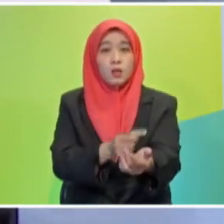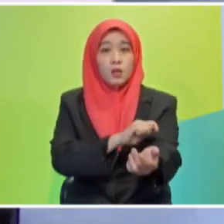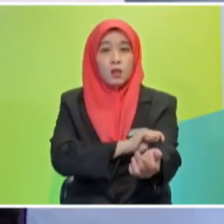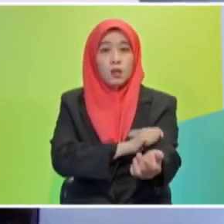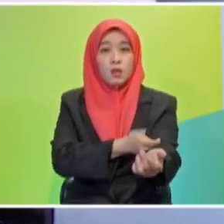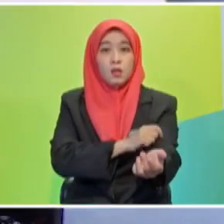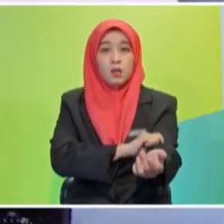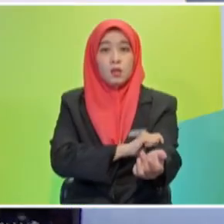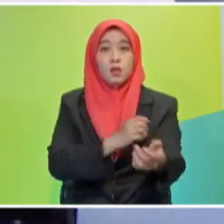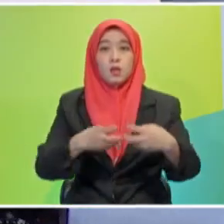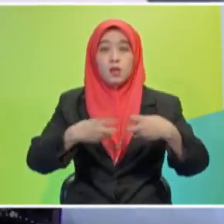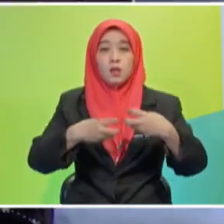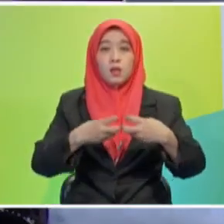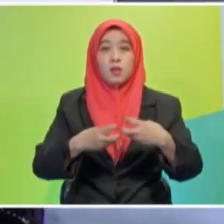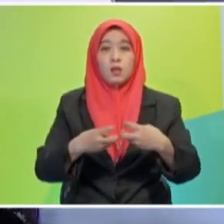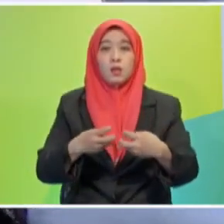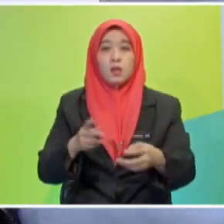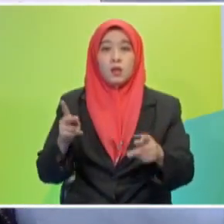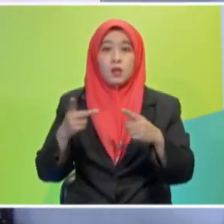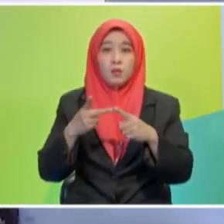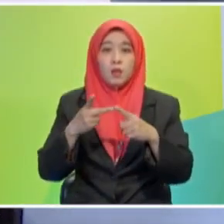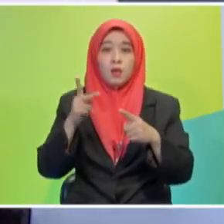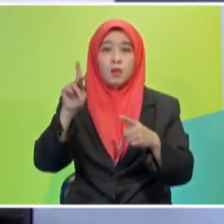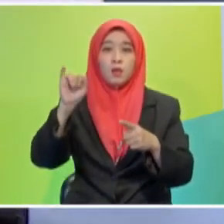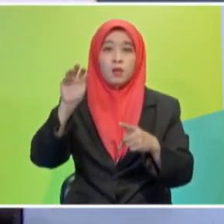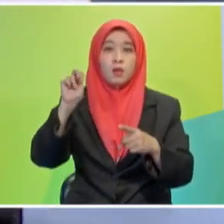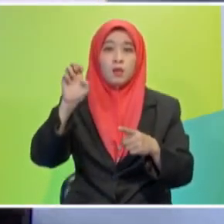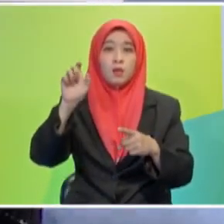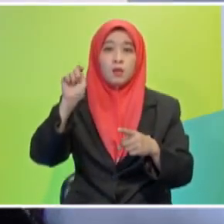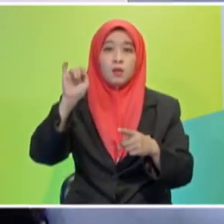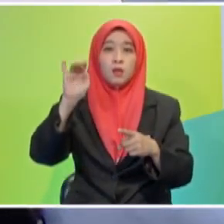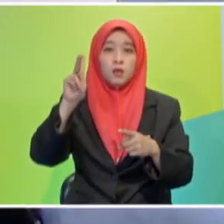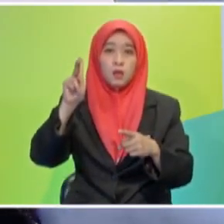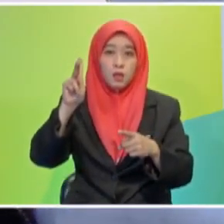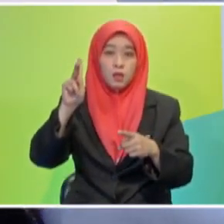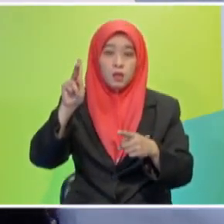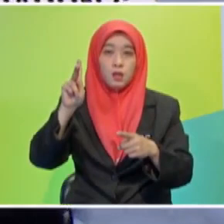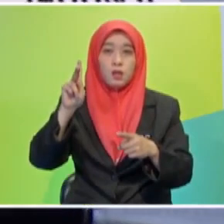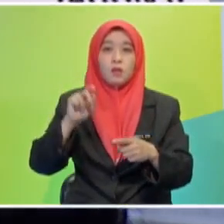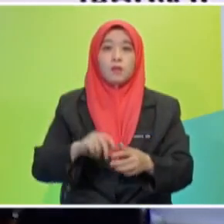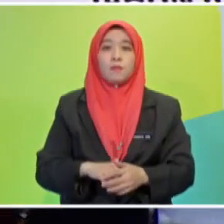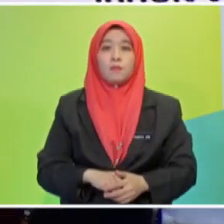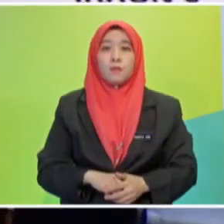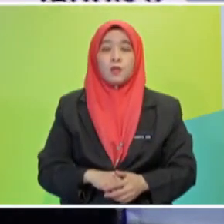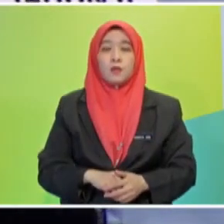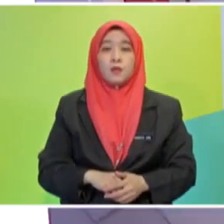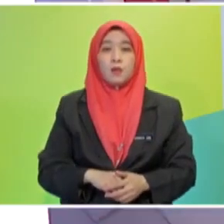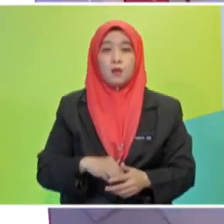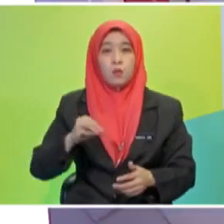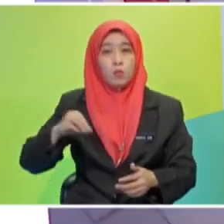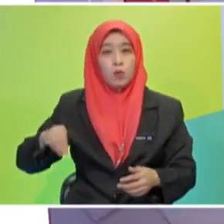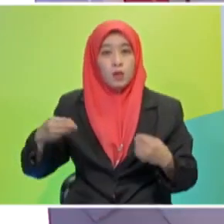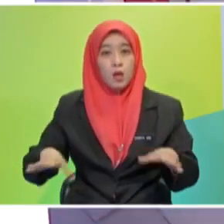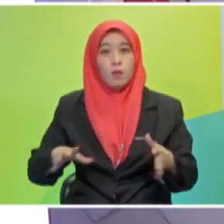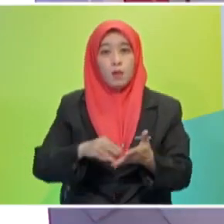untuk menghasilkan pergerakan. Daripada elektrik dia pergi kepada tenaga kinetik. Yang ini murid dah belajar